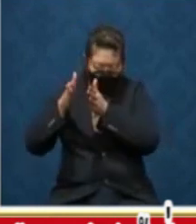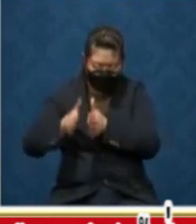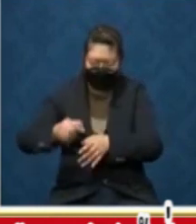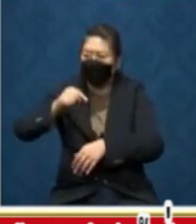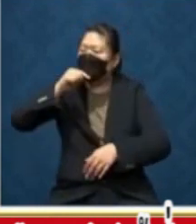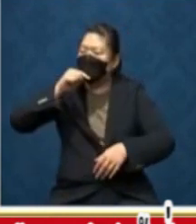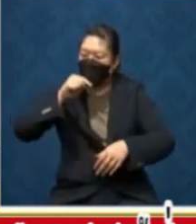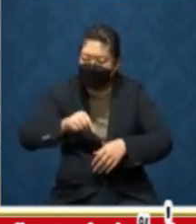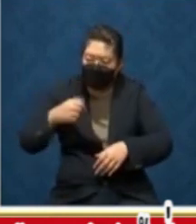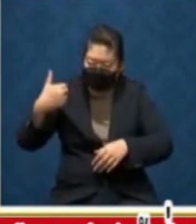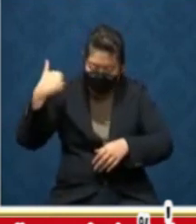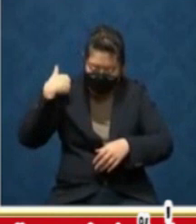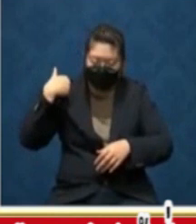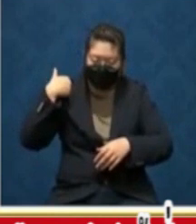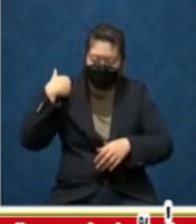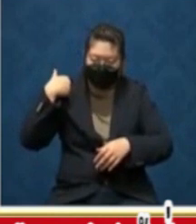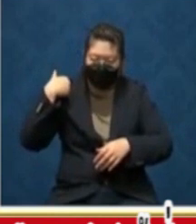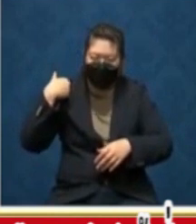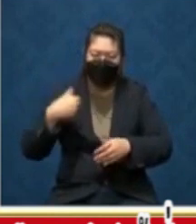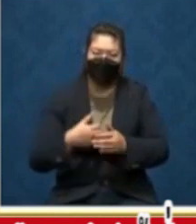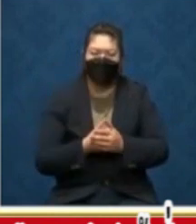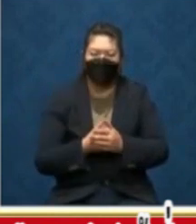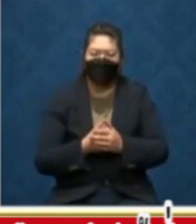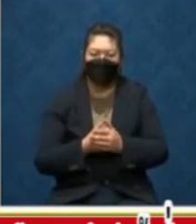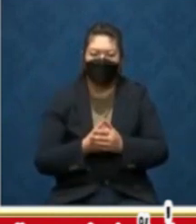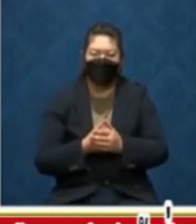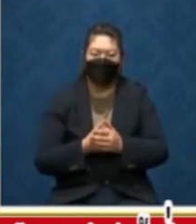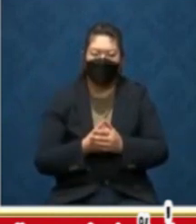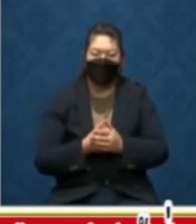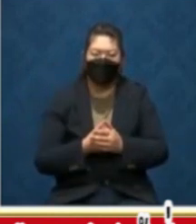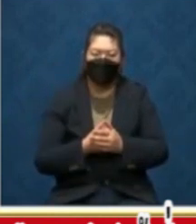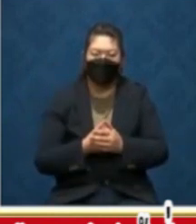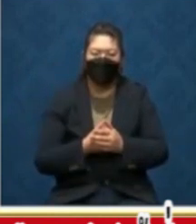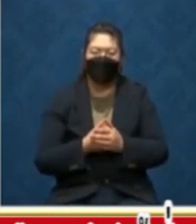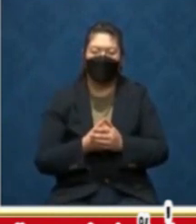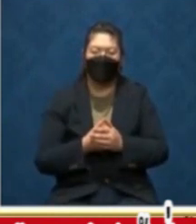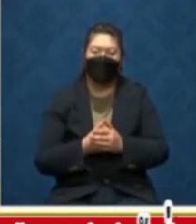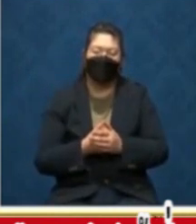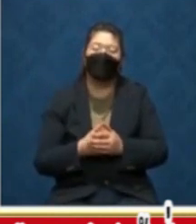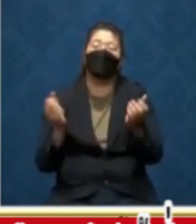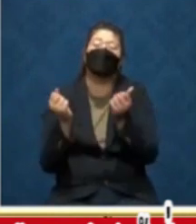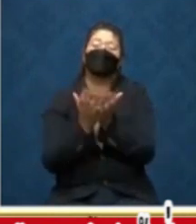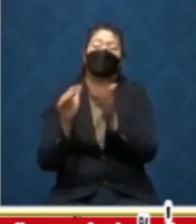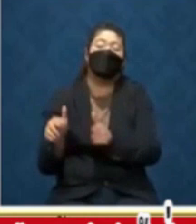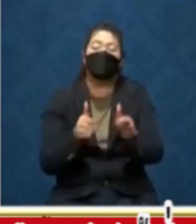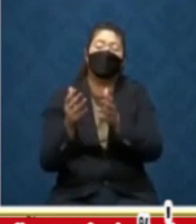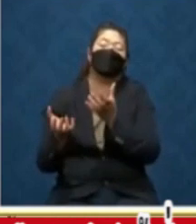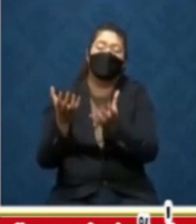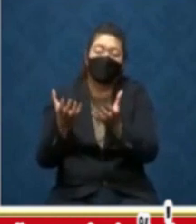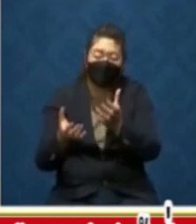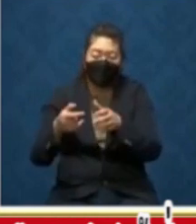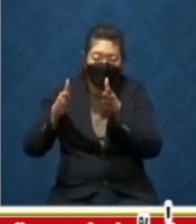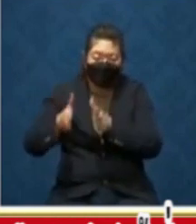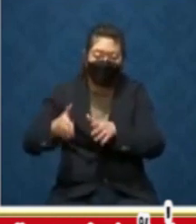ในการกำจัดคู่ต่อสู้ทางการเมืองตัดกำลังคู่ต่อสู้ทางการเมืองหรือแรง